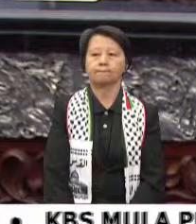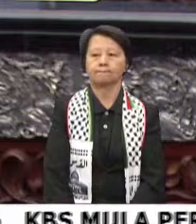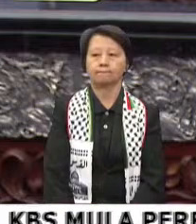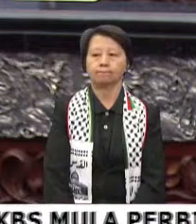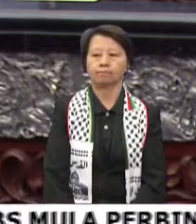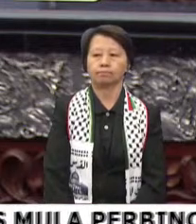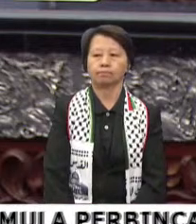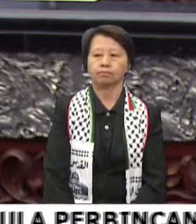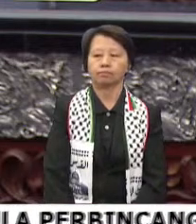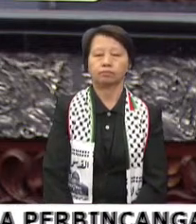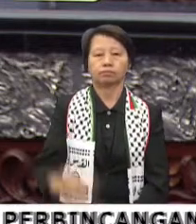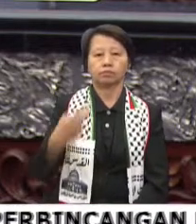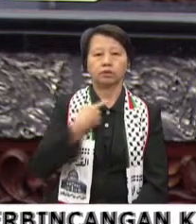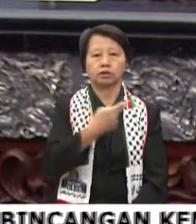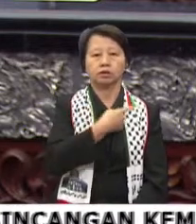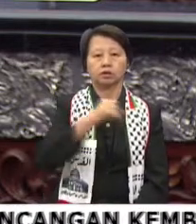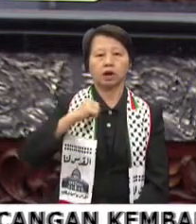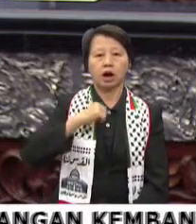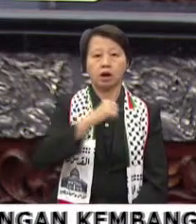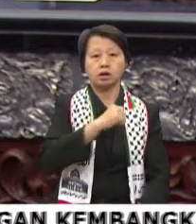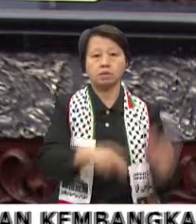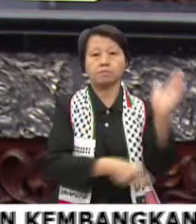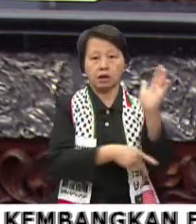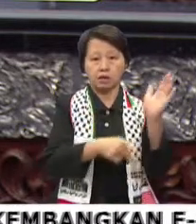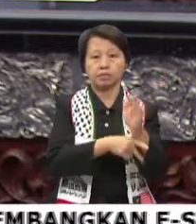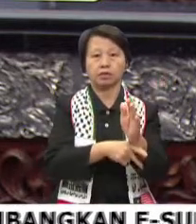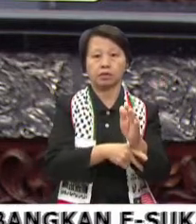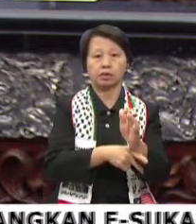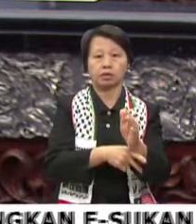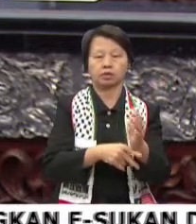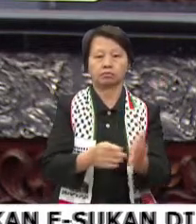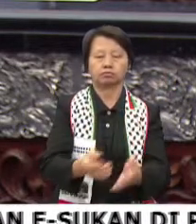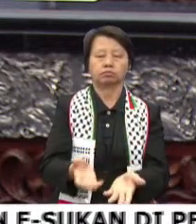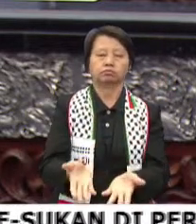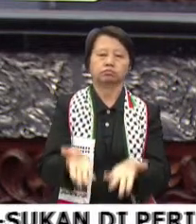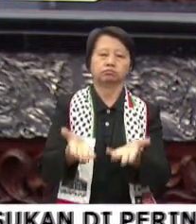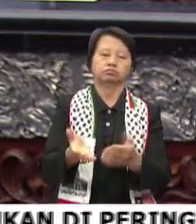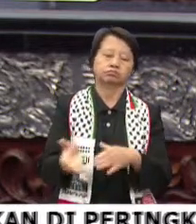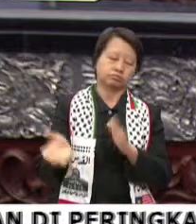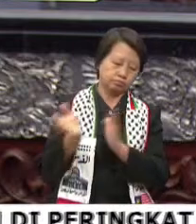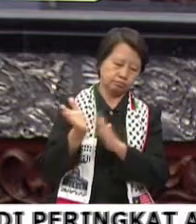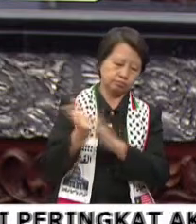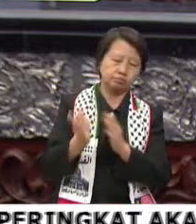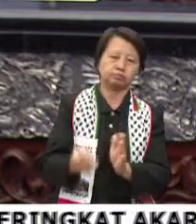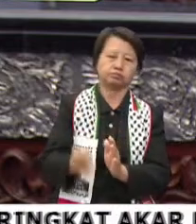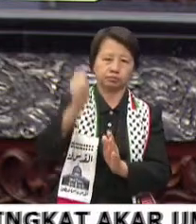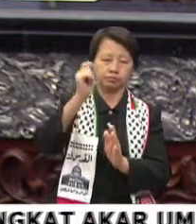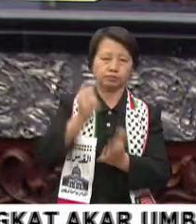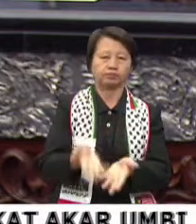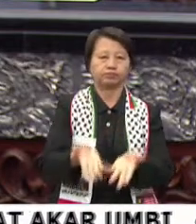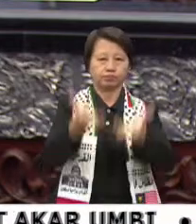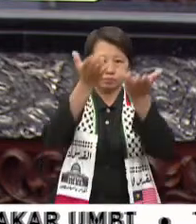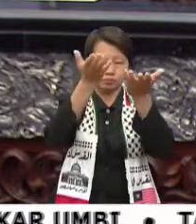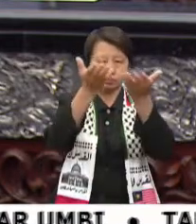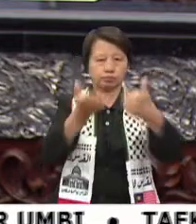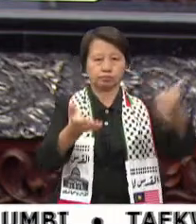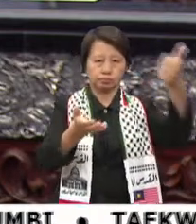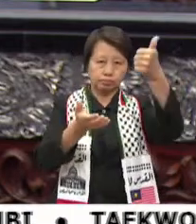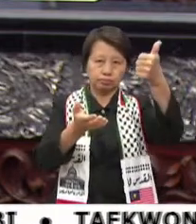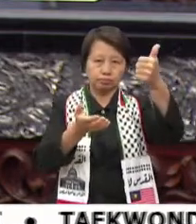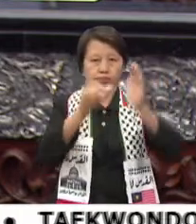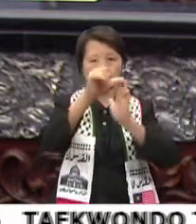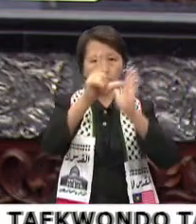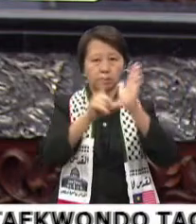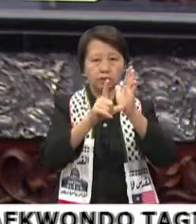baik kita ahli-ahli parlimen menjunjung tinggi perlembagaan persekutuan